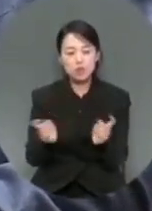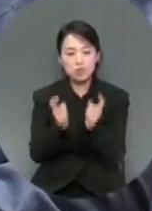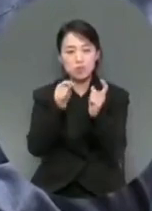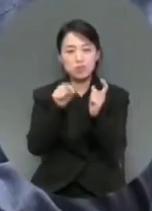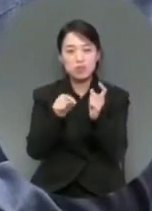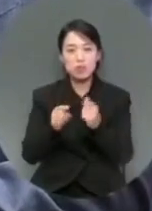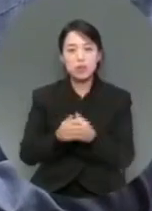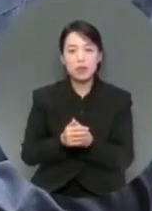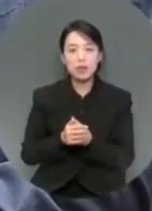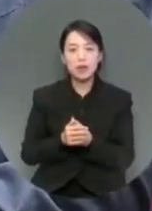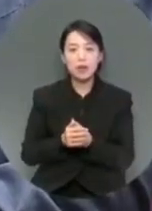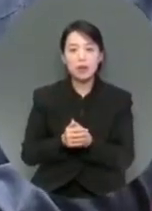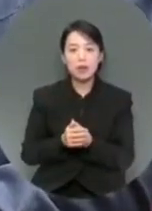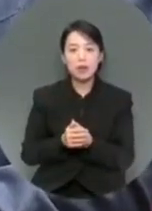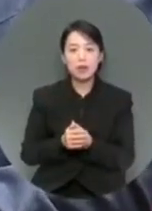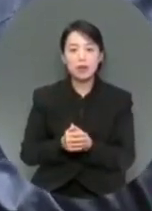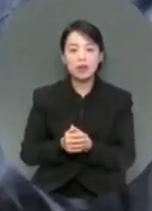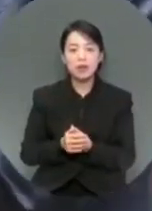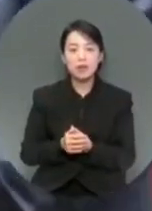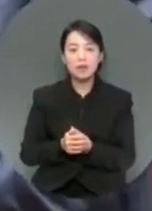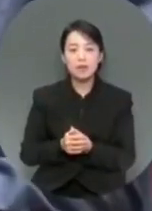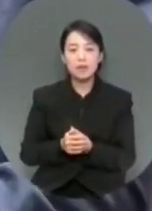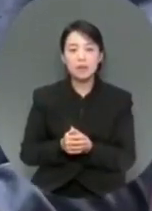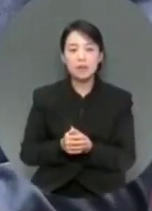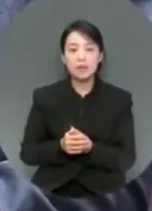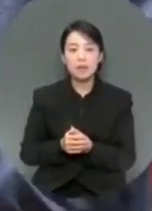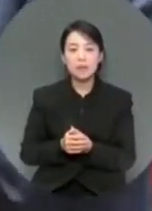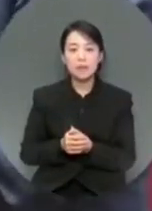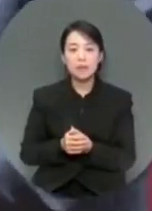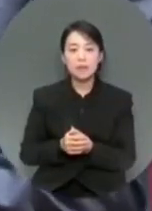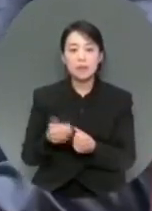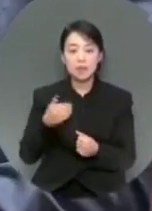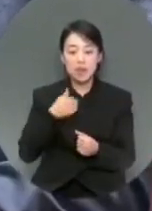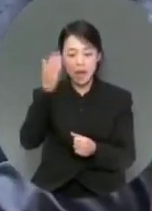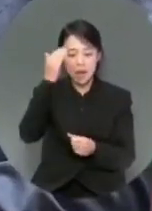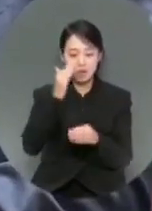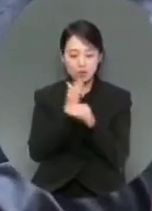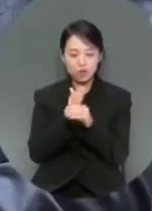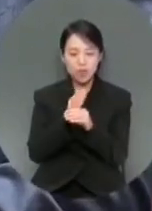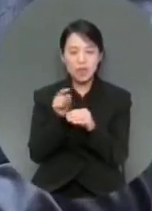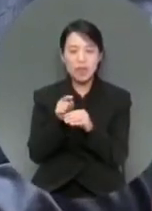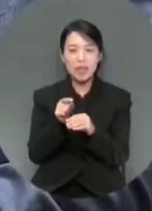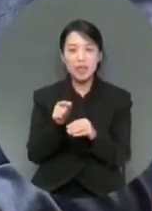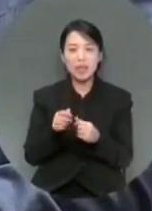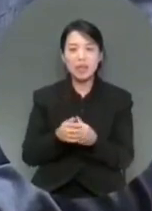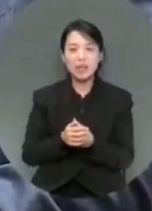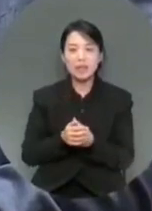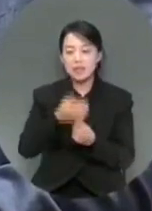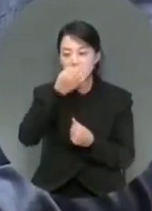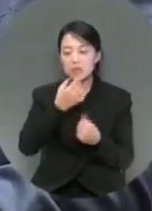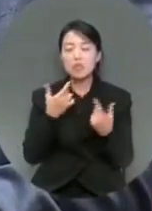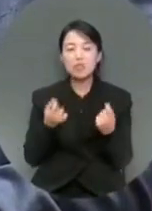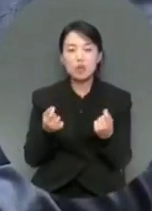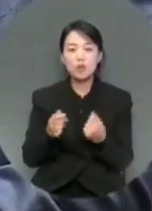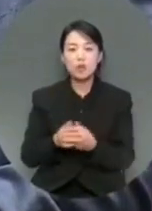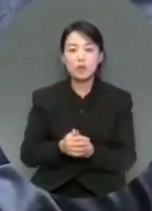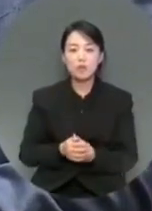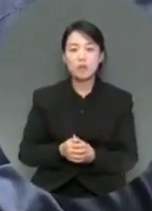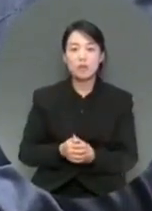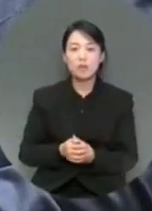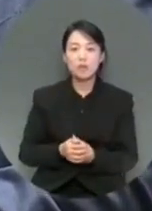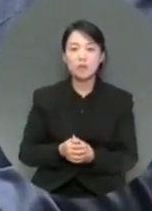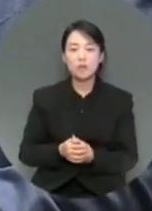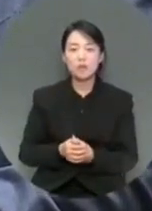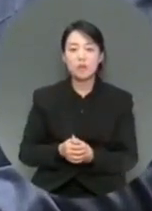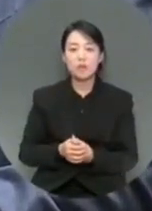안보적인 대립까지 지금 되고 있는 거 아니겠어요? 우리가 그 새우 등 네. 고래 등의 새우 네. 저 힘든 것처럼 끼어 있습니다만 그렇지 않습니까?